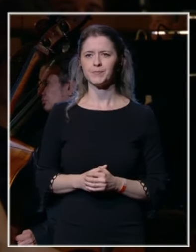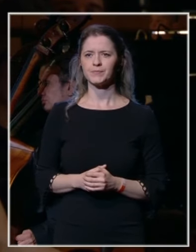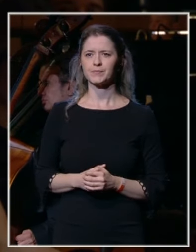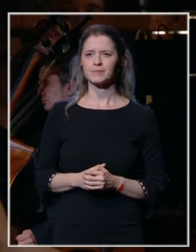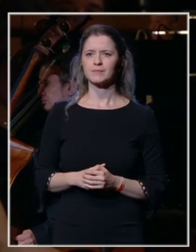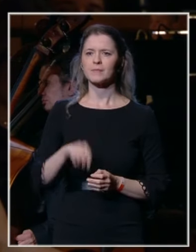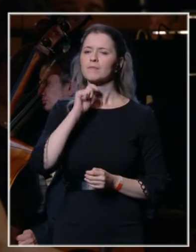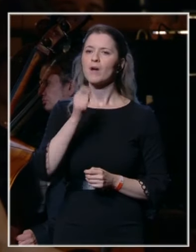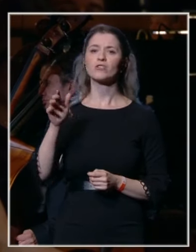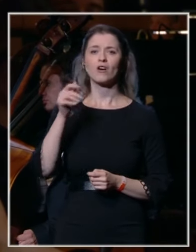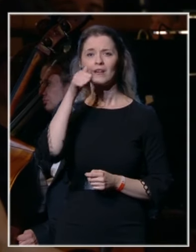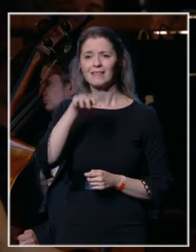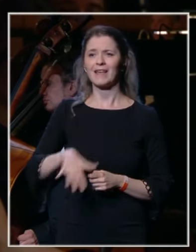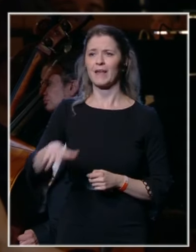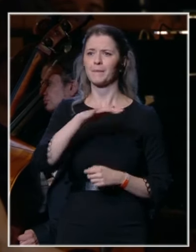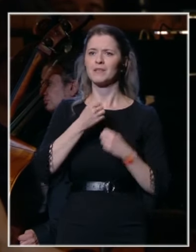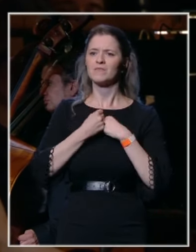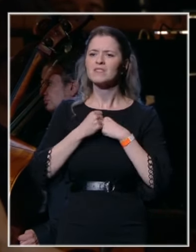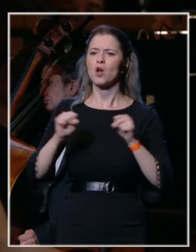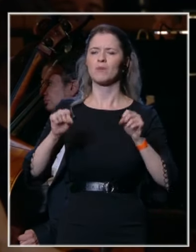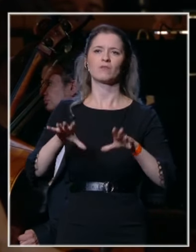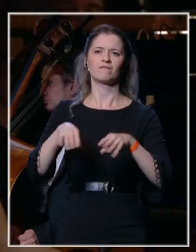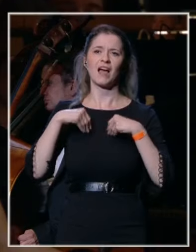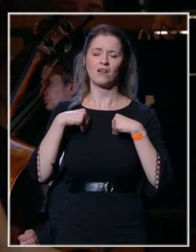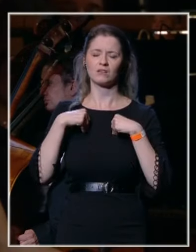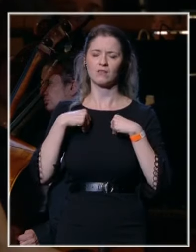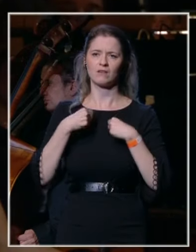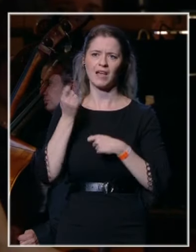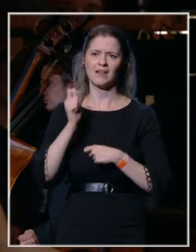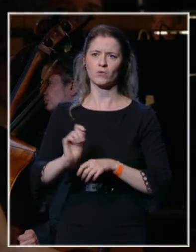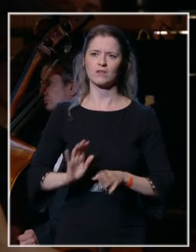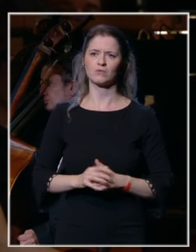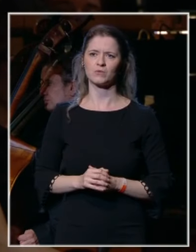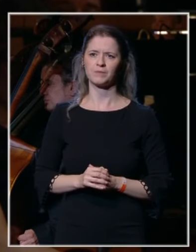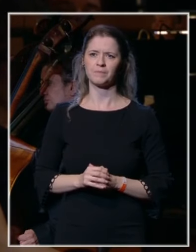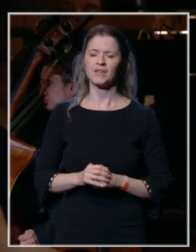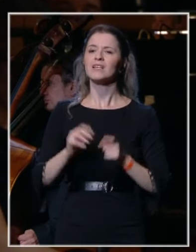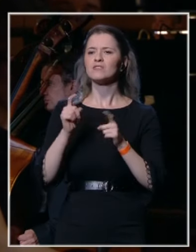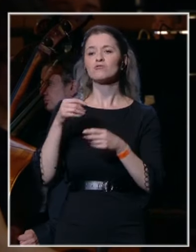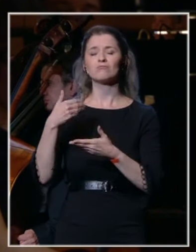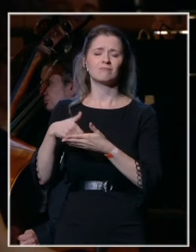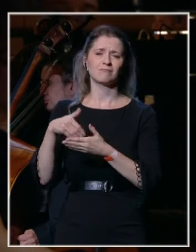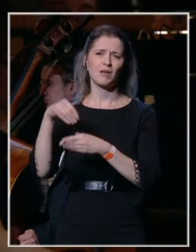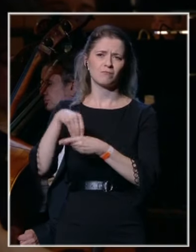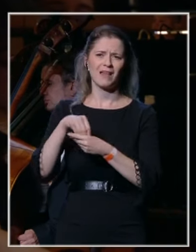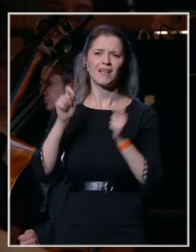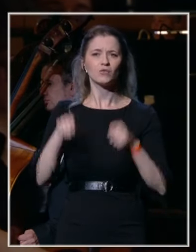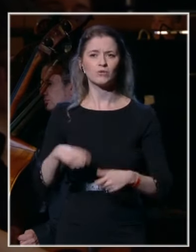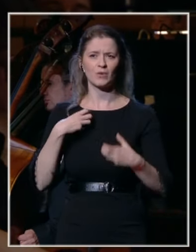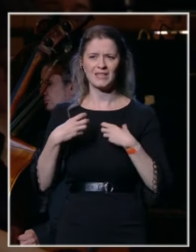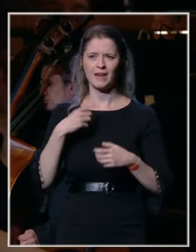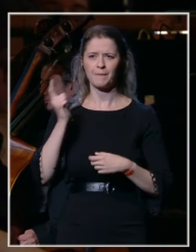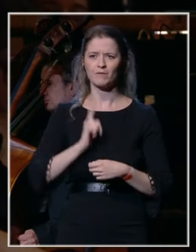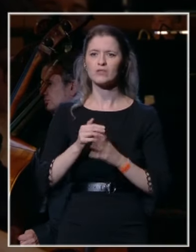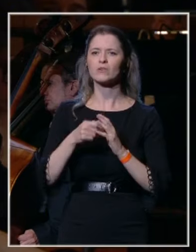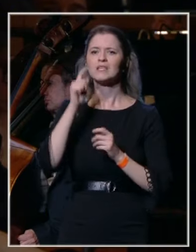A magyar nép szabadon vállalt áldozatának döntő szerepe volt abban, hogy a Szovjetuniónak régi